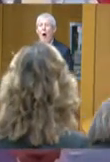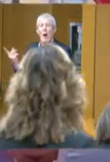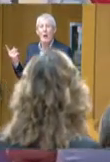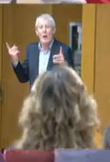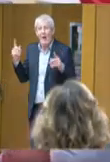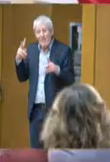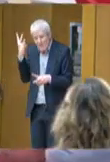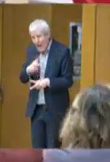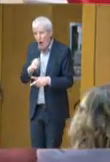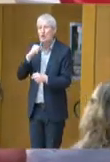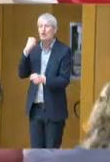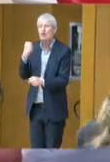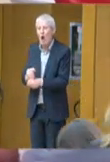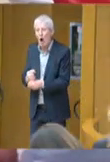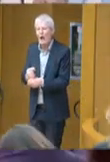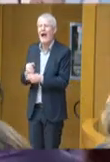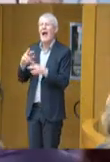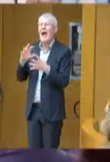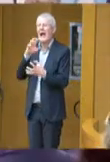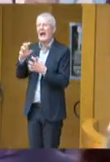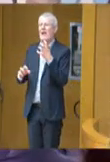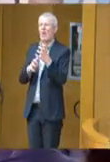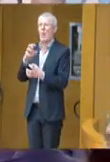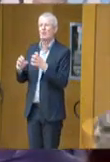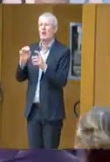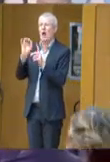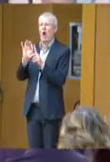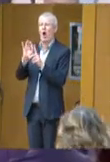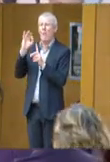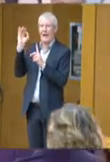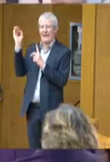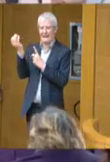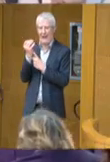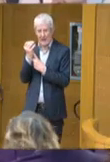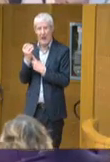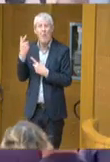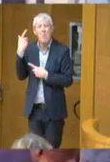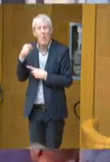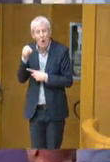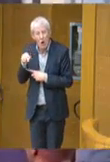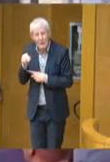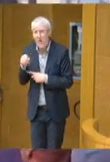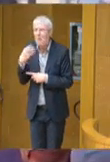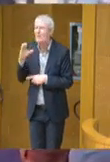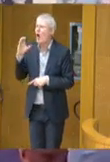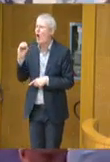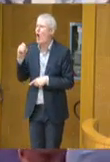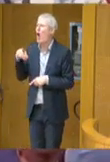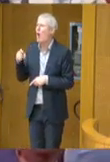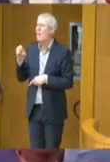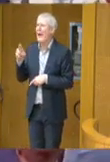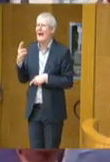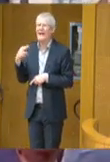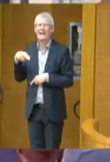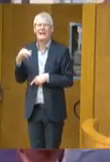vera storia della rivoluzione copernicana. Ma perché proprio questa tematica? Perché proprio Copernico?